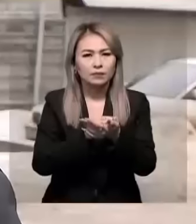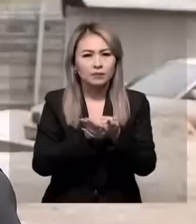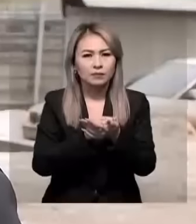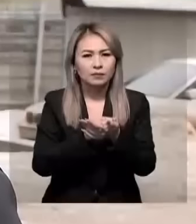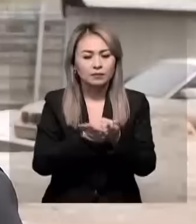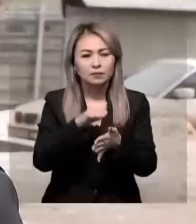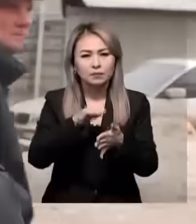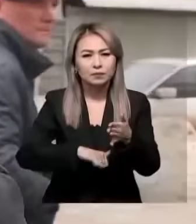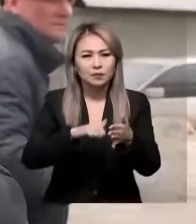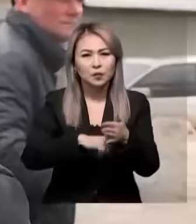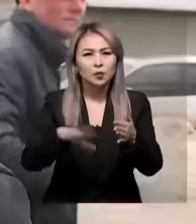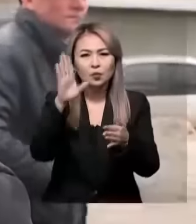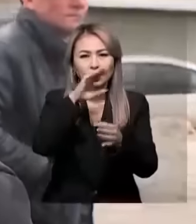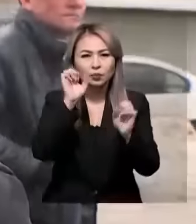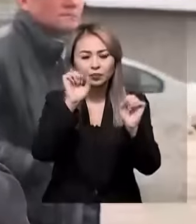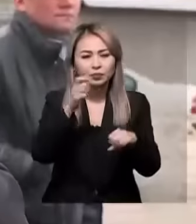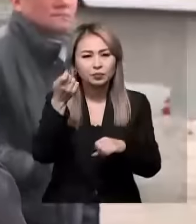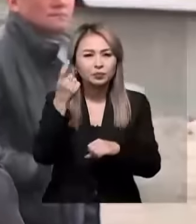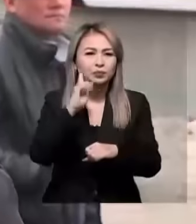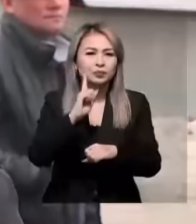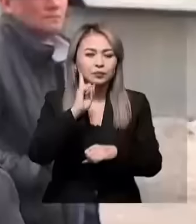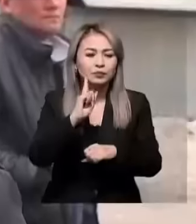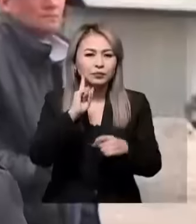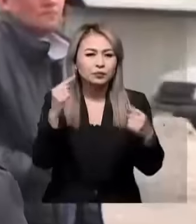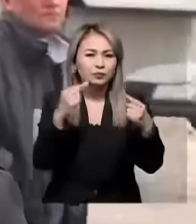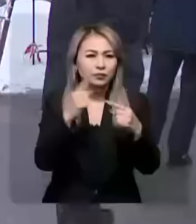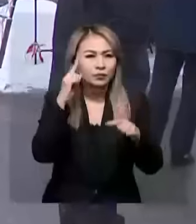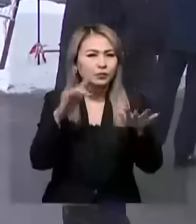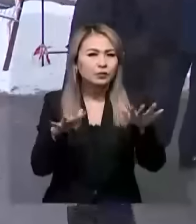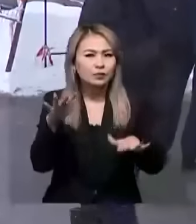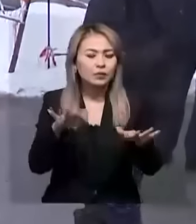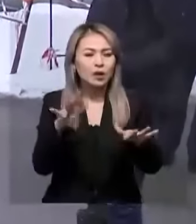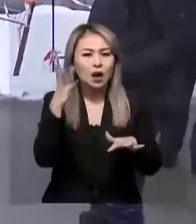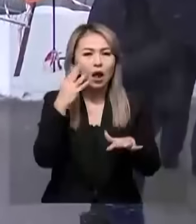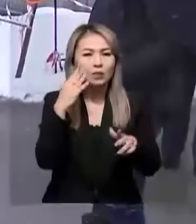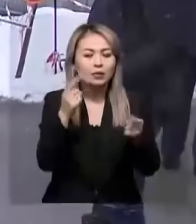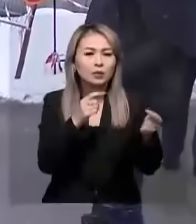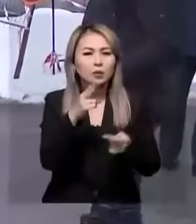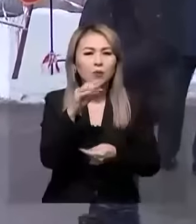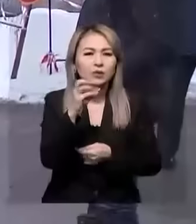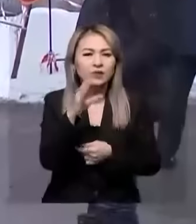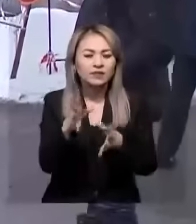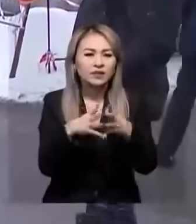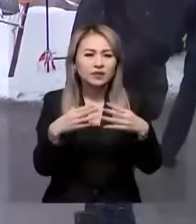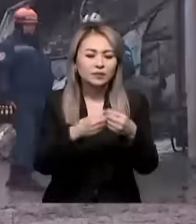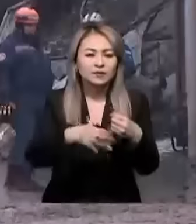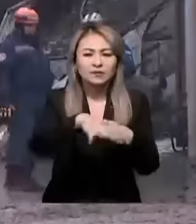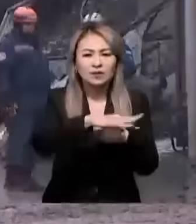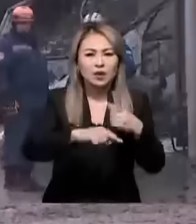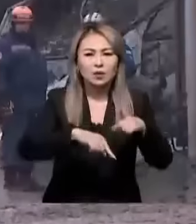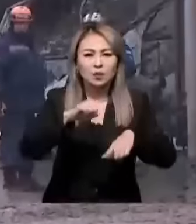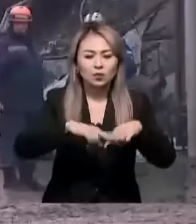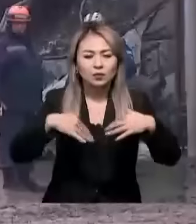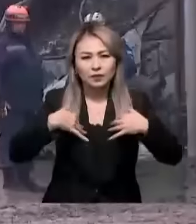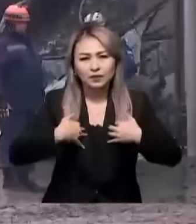үйлердің себебі болуы мүмкін деген сондай қазір бізде болжау бар. Алматы әкімі Ерболат Досаев қайтыс болған отбасының туыстары мен жақындарына